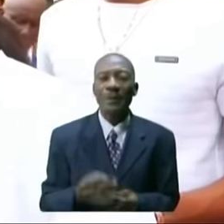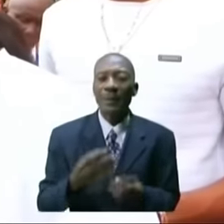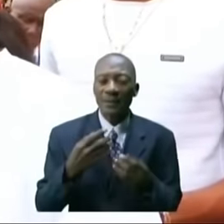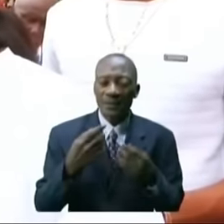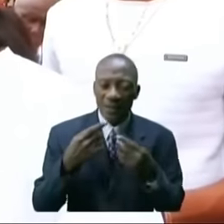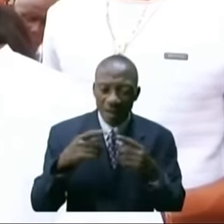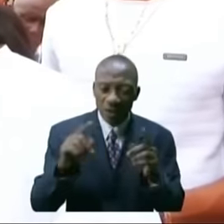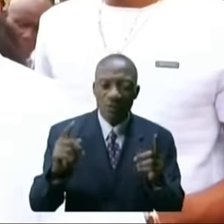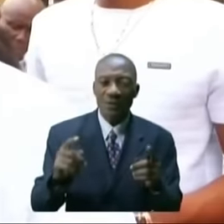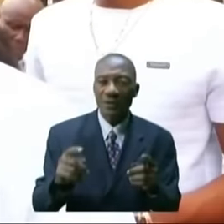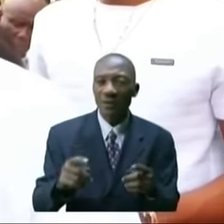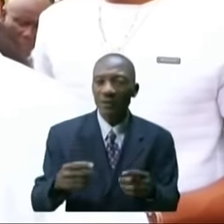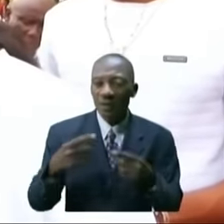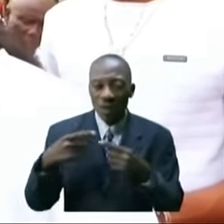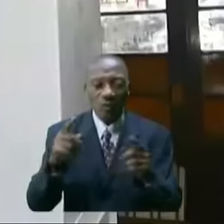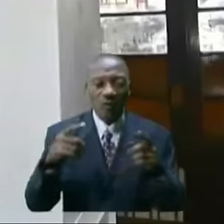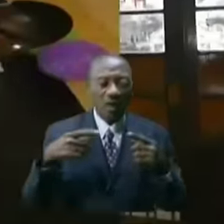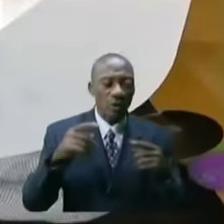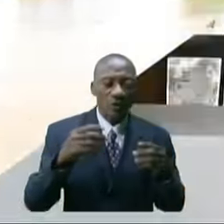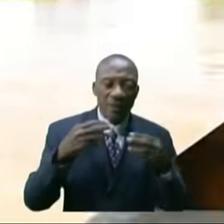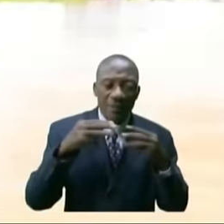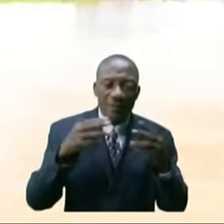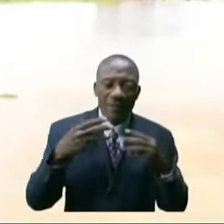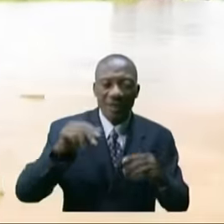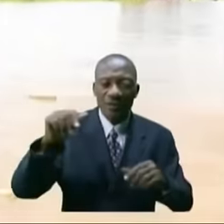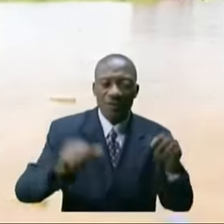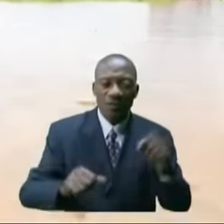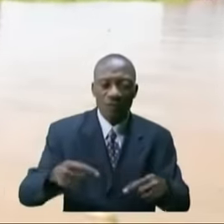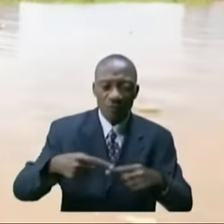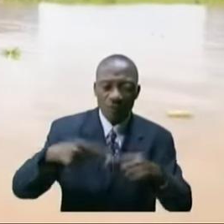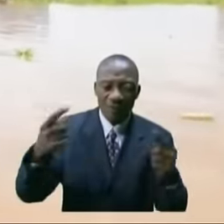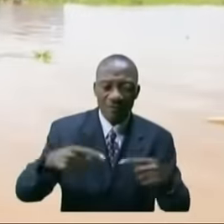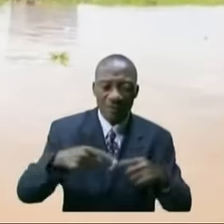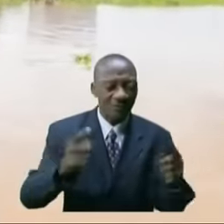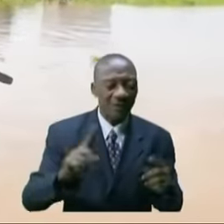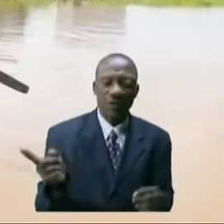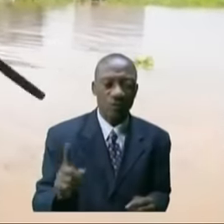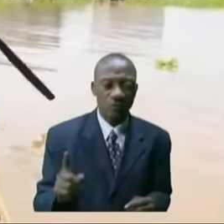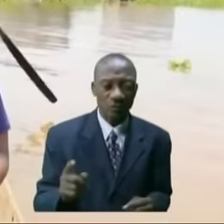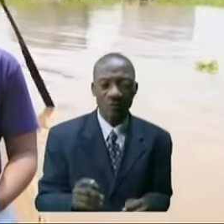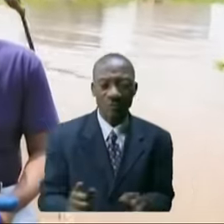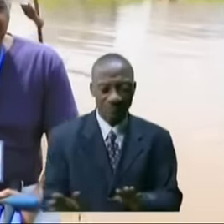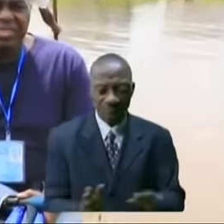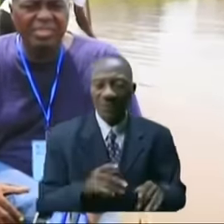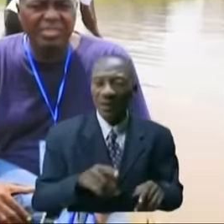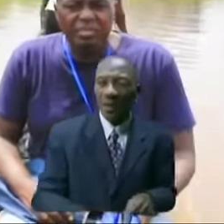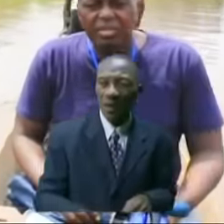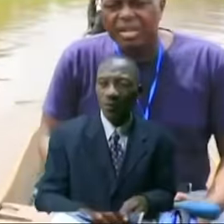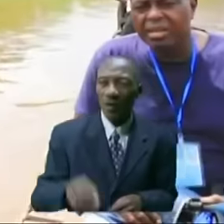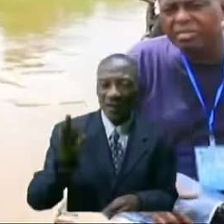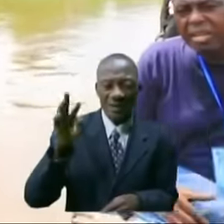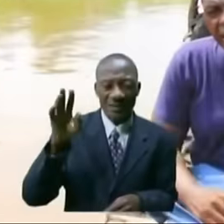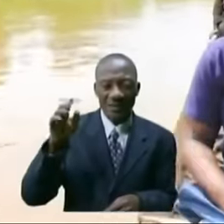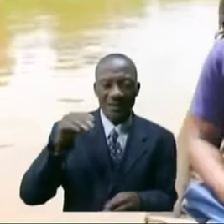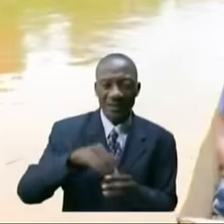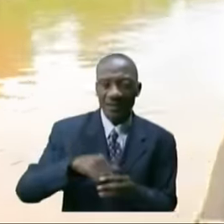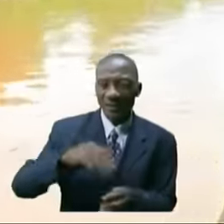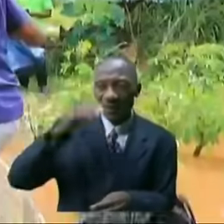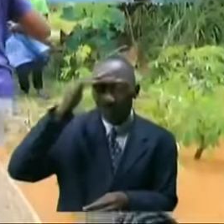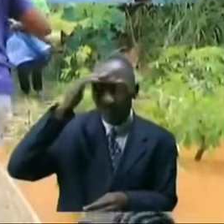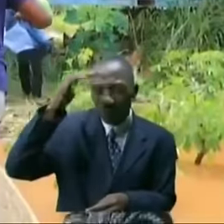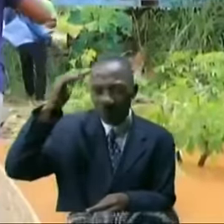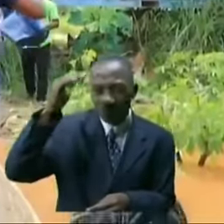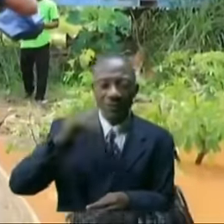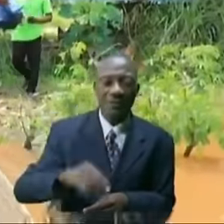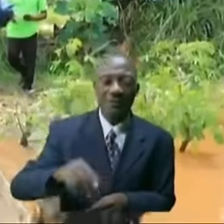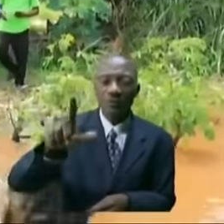des discriminations. Enfin, à Kinshasa, dans la commune de Mongafula, précisément à